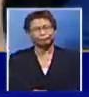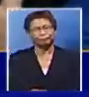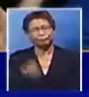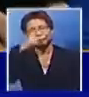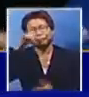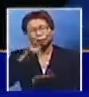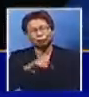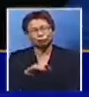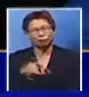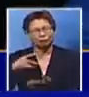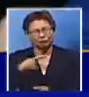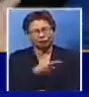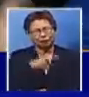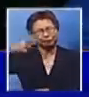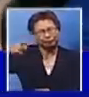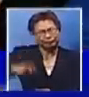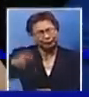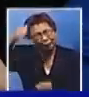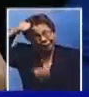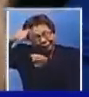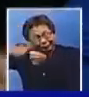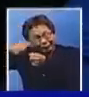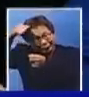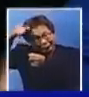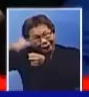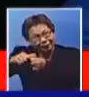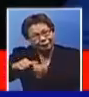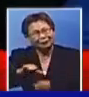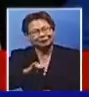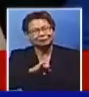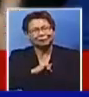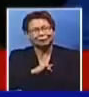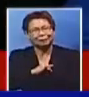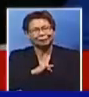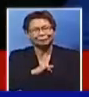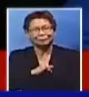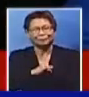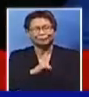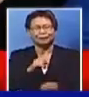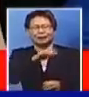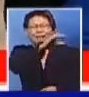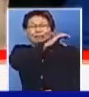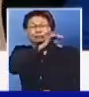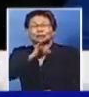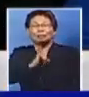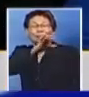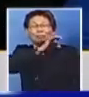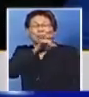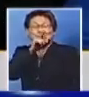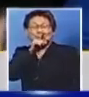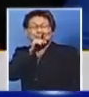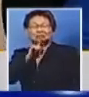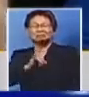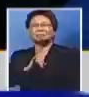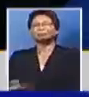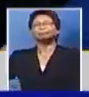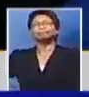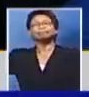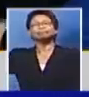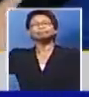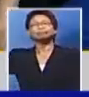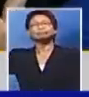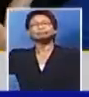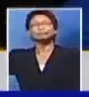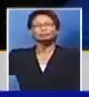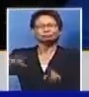sebabnya kita kena ingat, dan saya sebagai pengerusi memang saya berikrar untuk